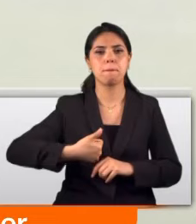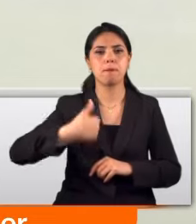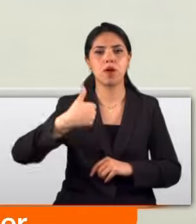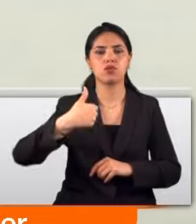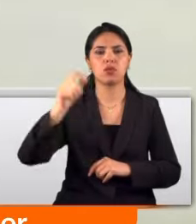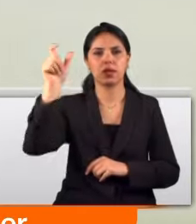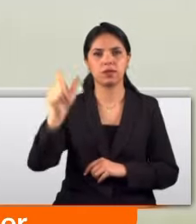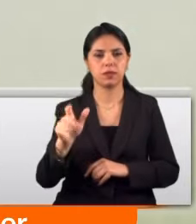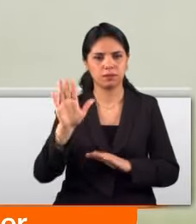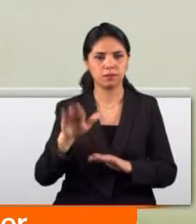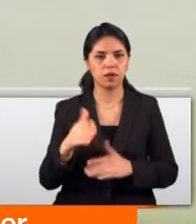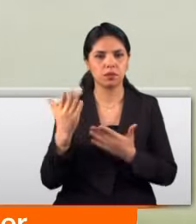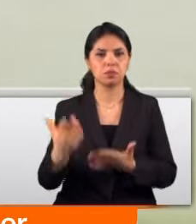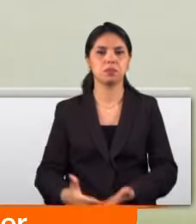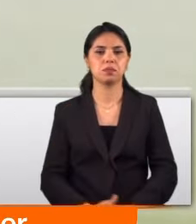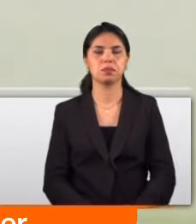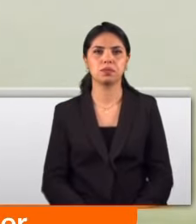vardı.